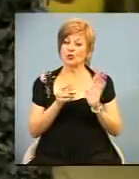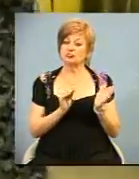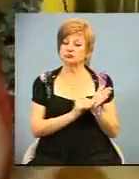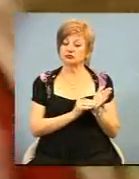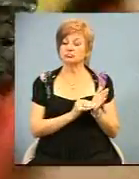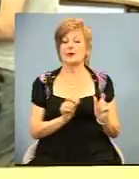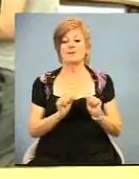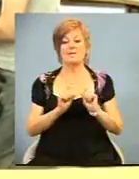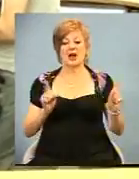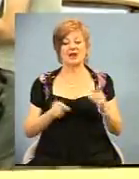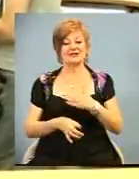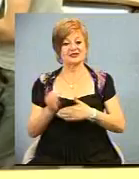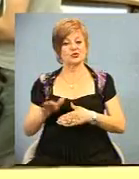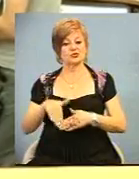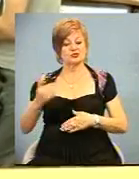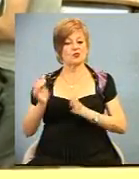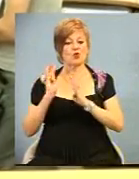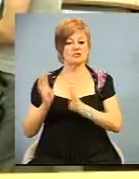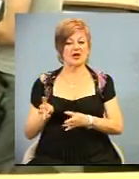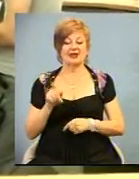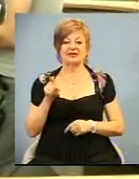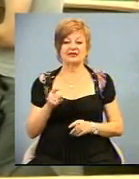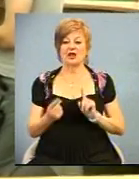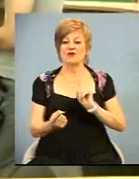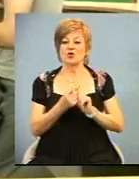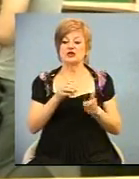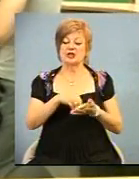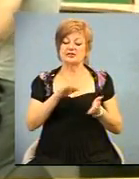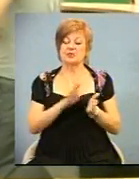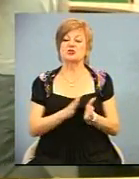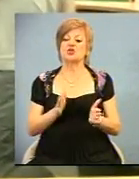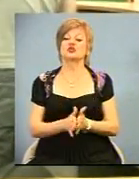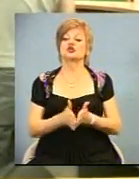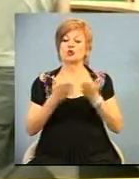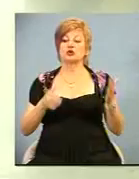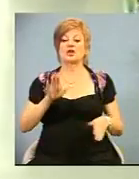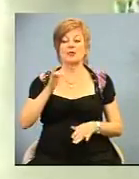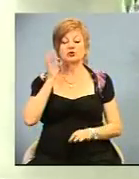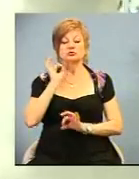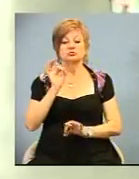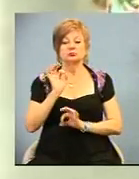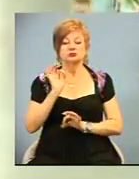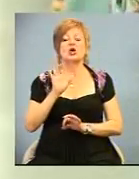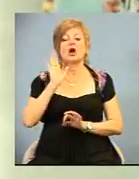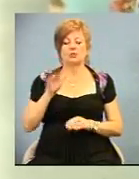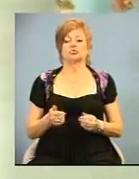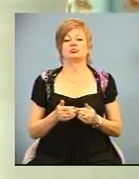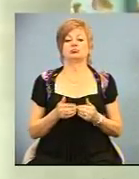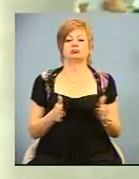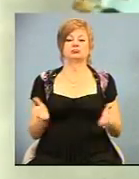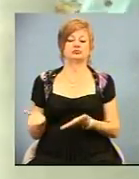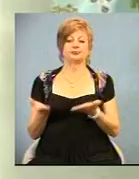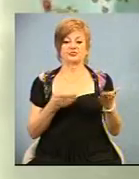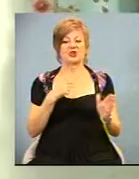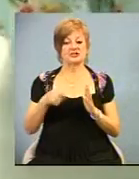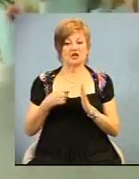– супермаркет на Східному проспекті. Там на вході нас записали у журнал і після певних дзвінків все ж таки пропустили знімати.